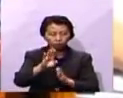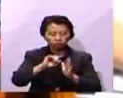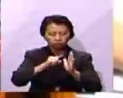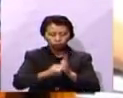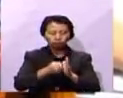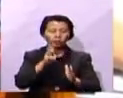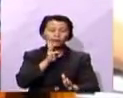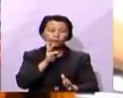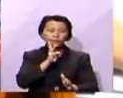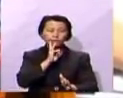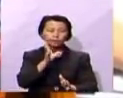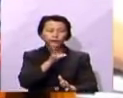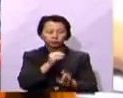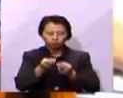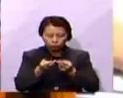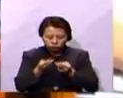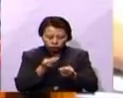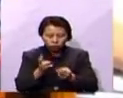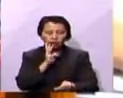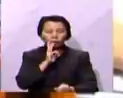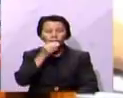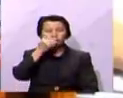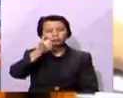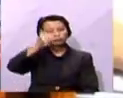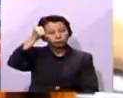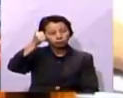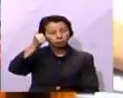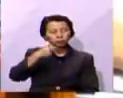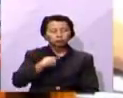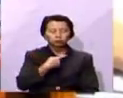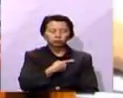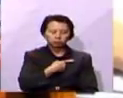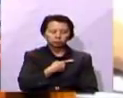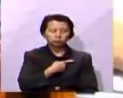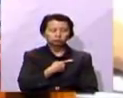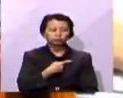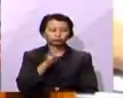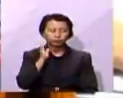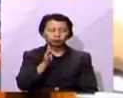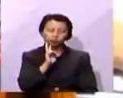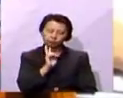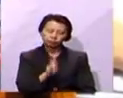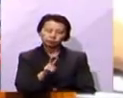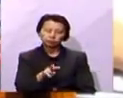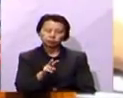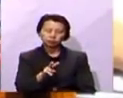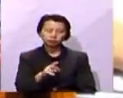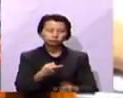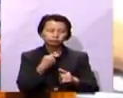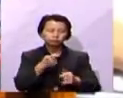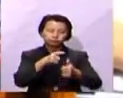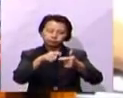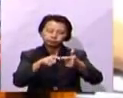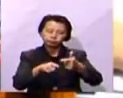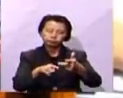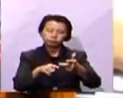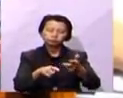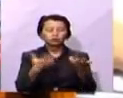sumber air dan juga pengurusan air yang terbaik, kita akan melihat dari segi aspek-aspek